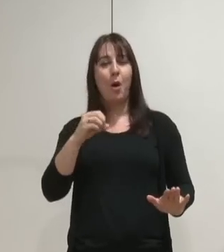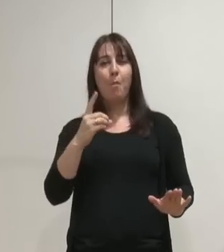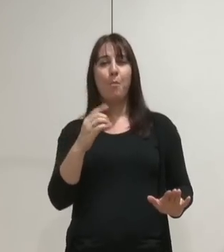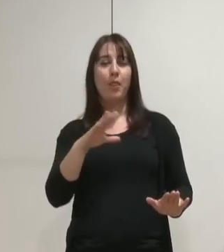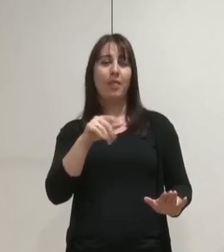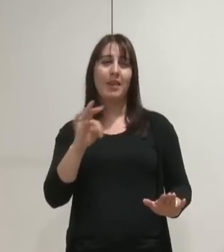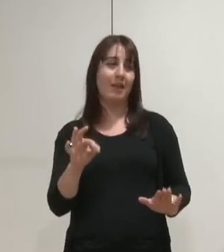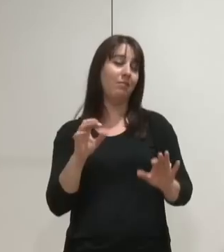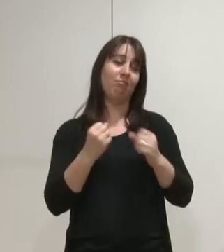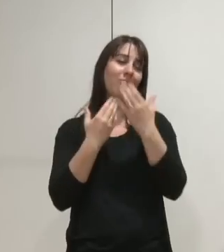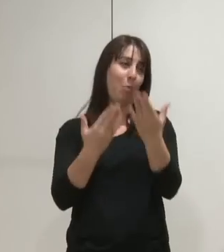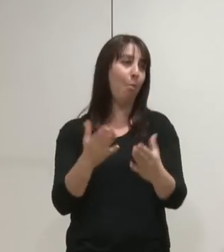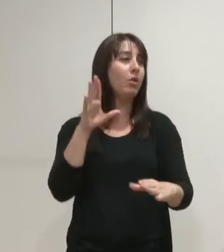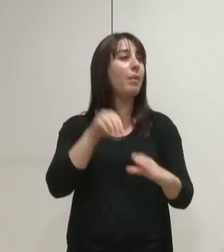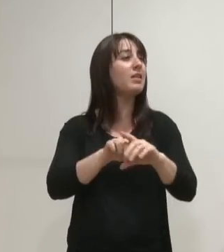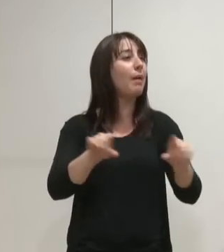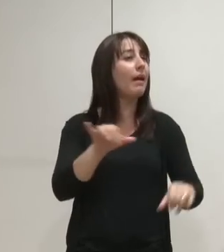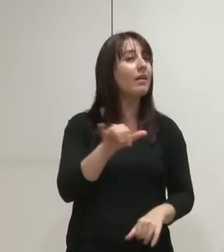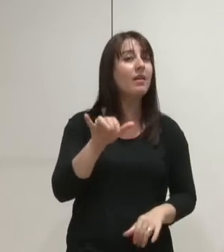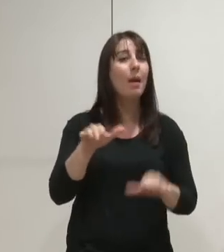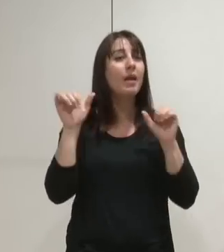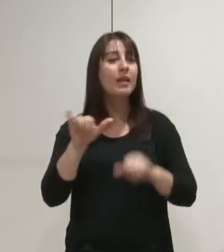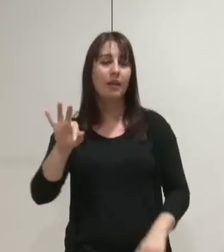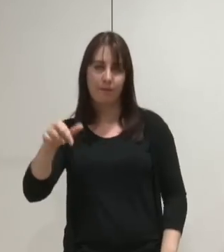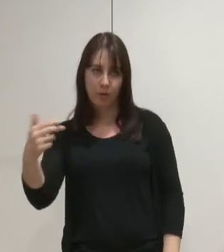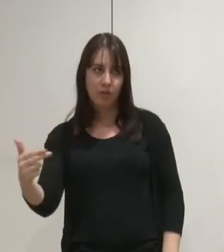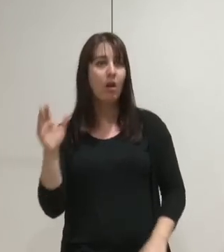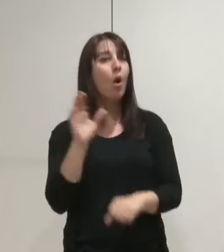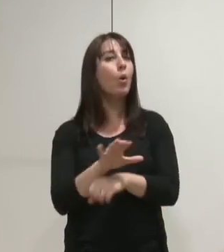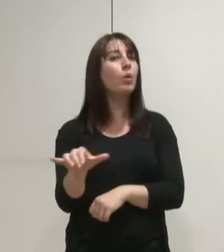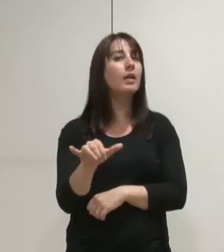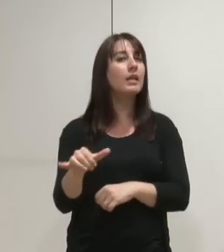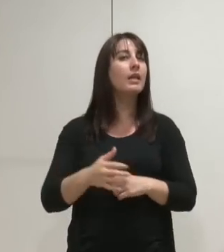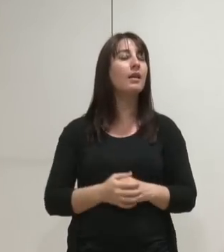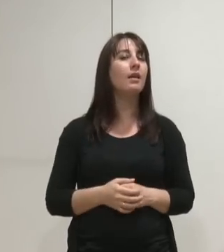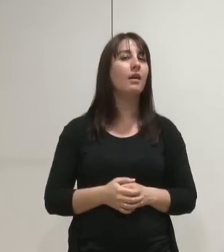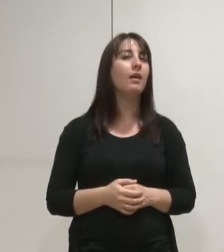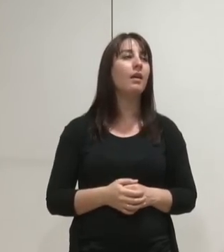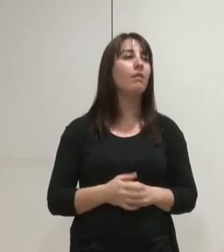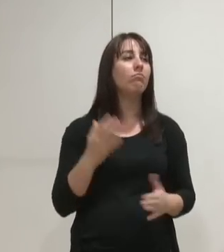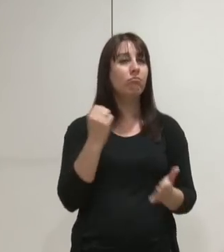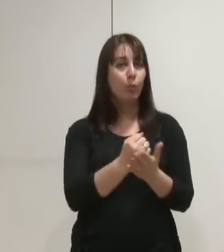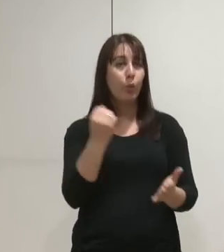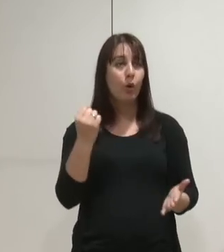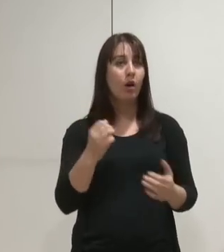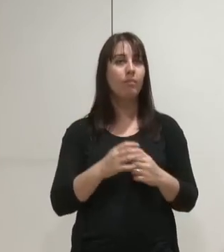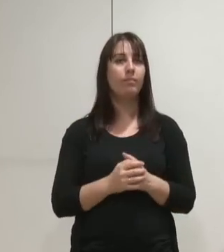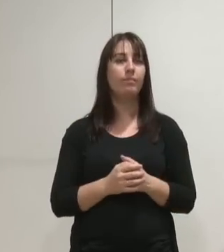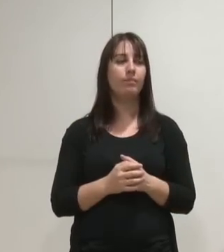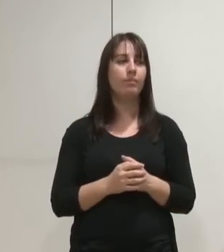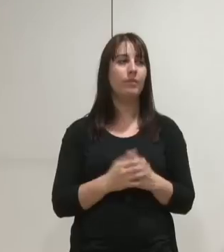part au vote qui s'abstient pr national qui vote contre qui vote pour